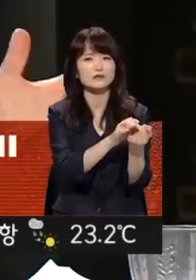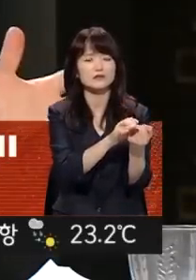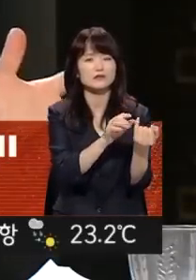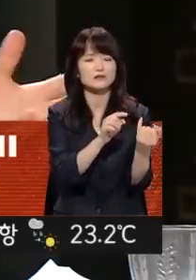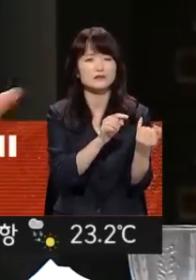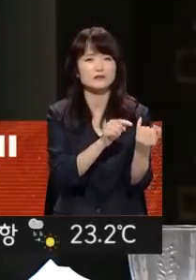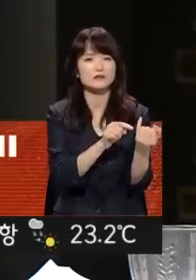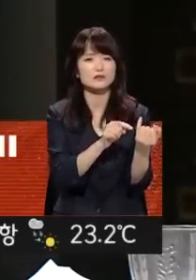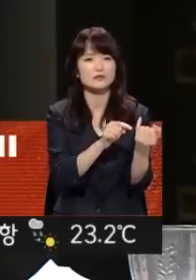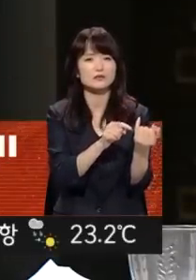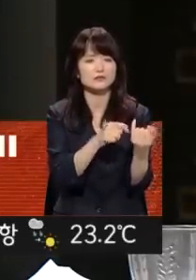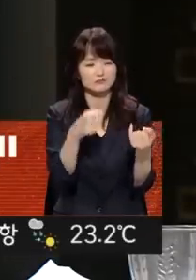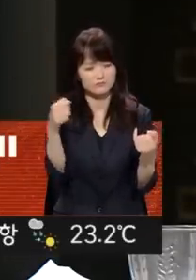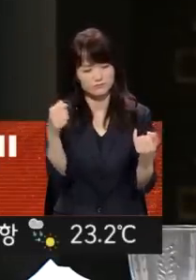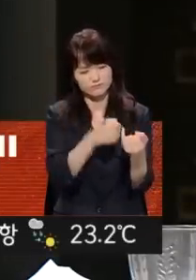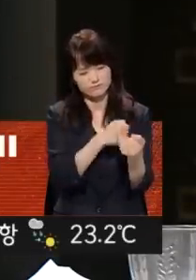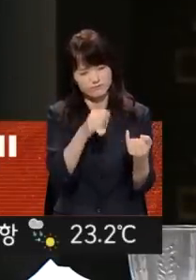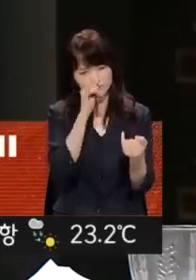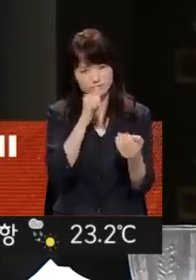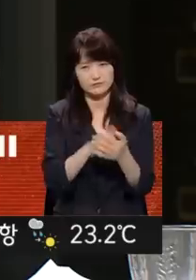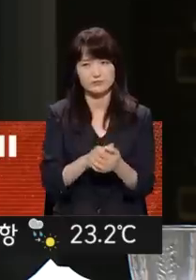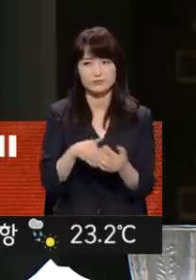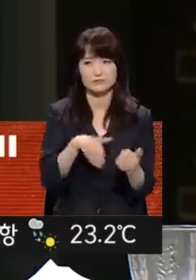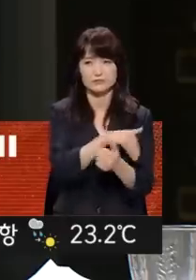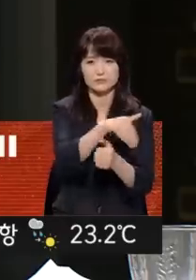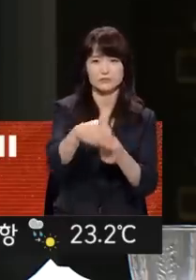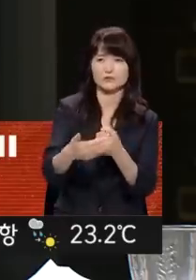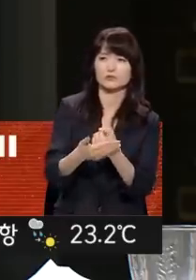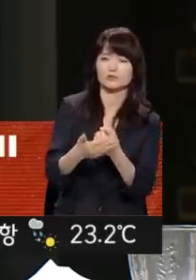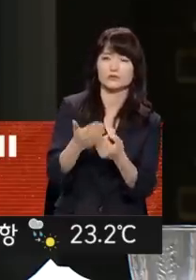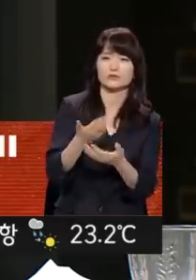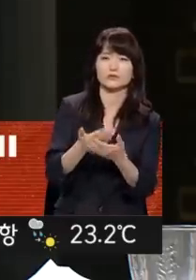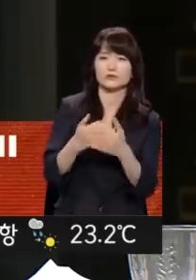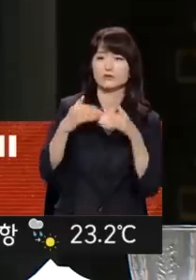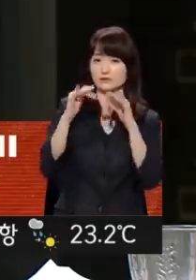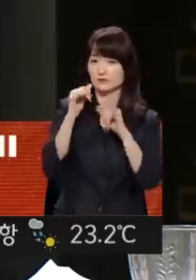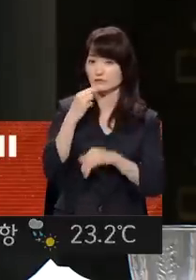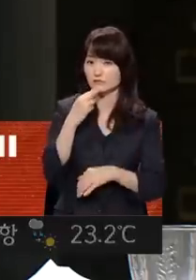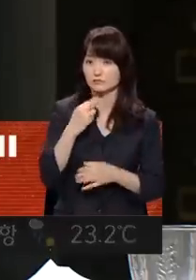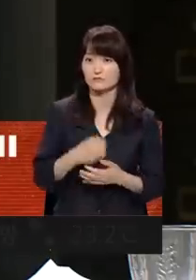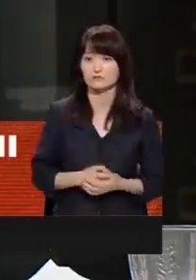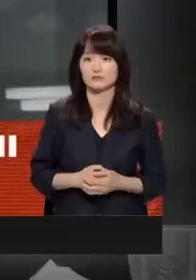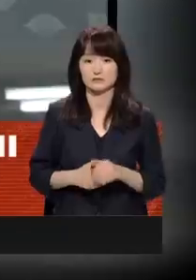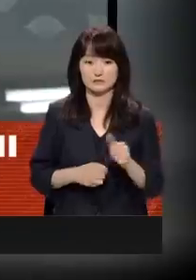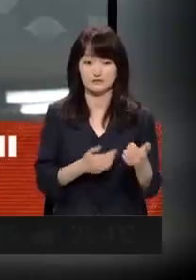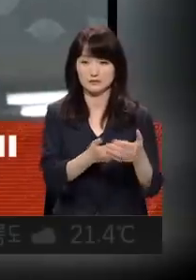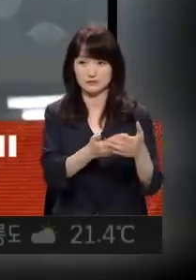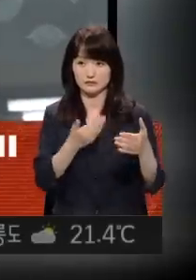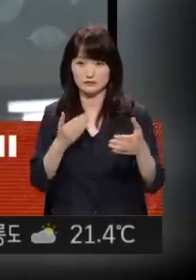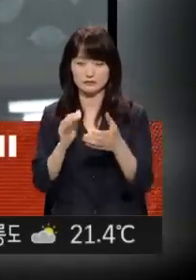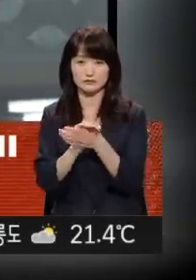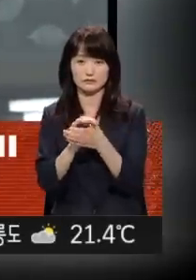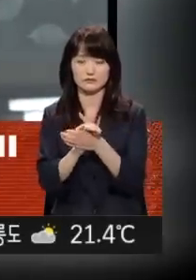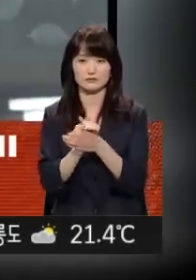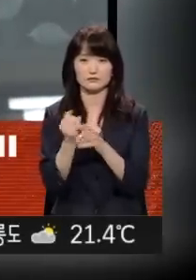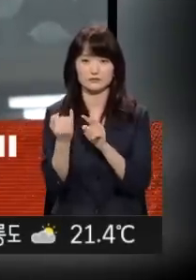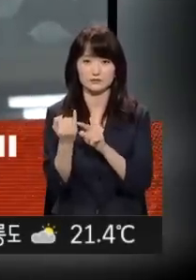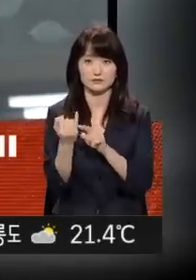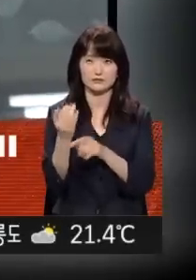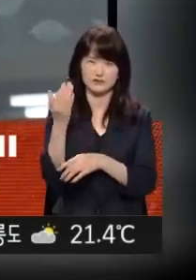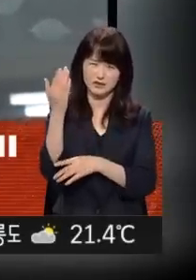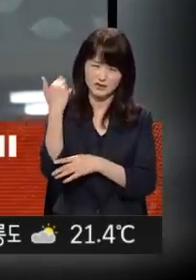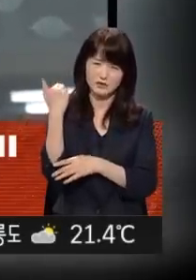그렇다면 주변에 저 학대 당하고 있어요 좀 sos를 칠만한 어른들은 없었던 겁니까 그런데 사망 직전에 친구에게 그리고 또